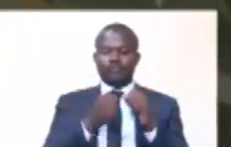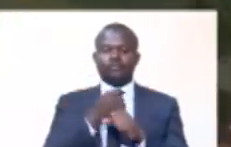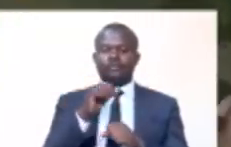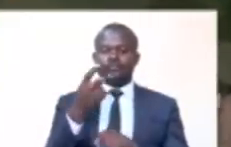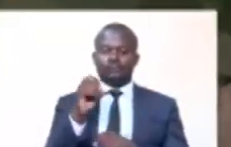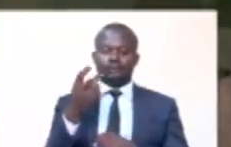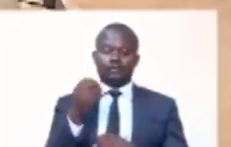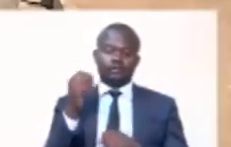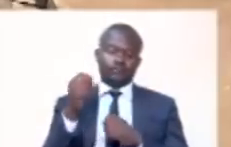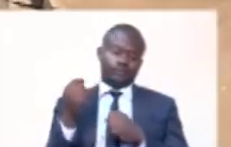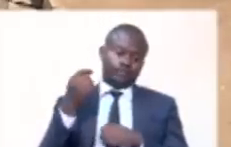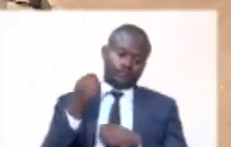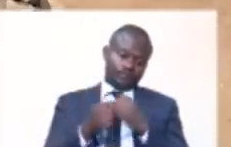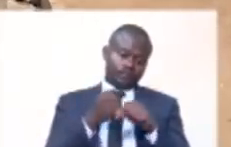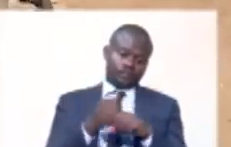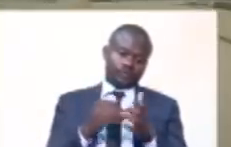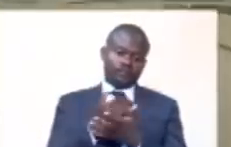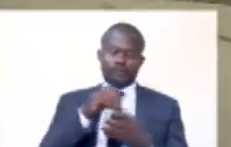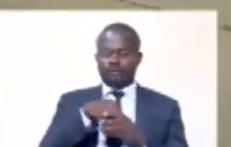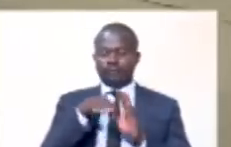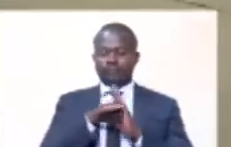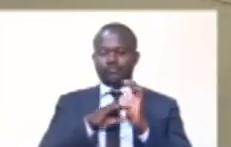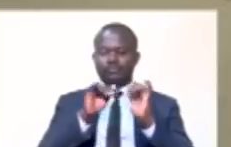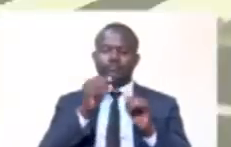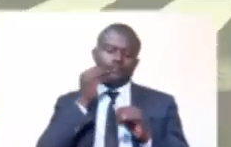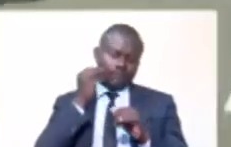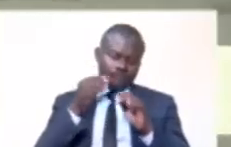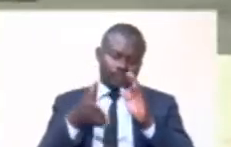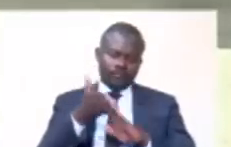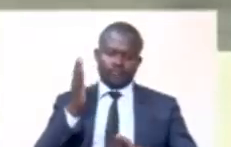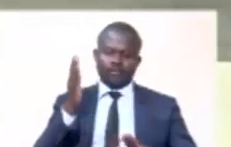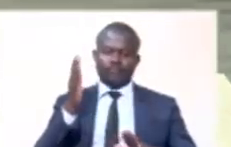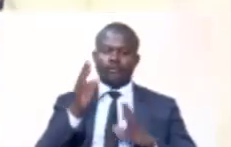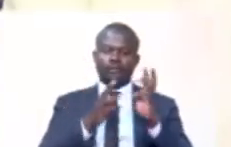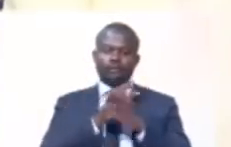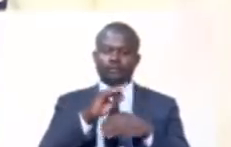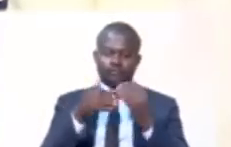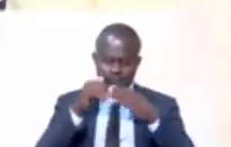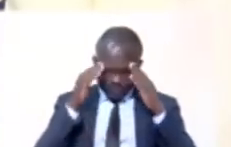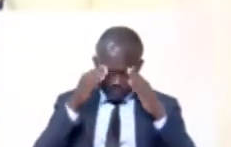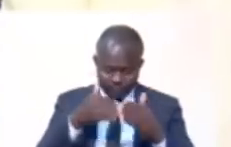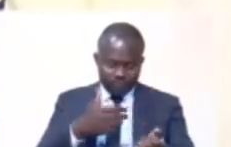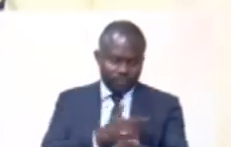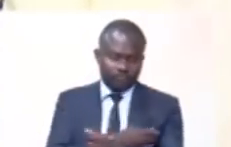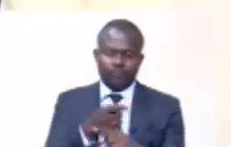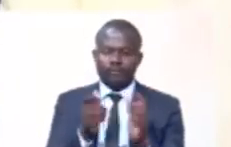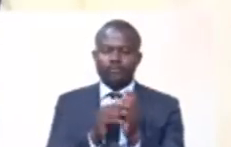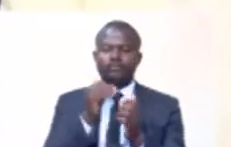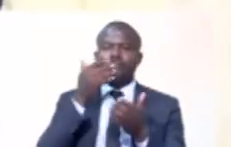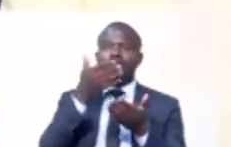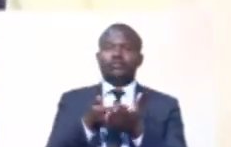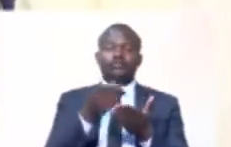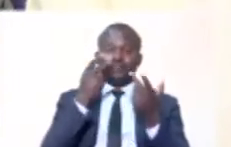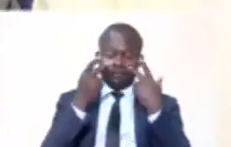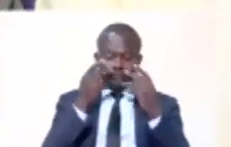2020 n'ubunani umujyi wa Kigali ujya muri gahunda ya guma mu rugo igitaraganya. Isi yose yari ihanze amaso inkingo ariko icyo gihe zabonaga